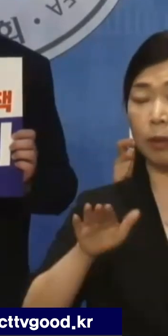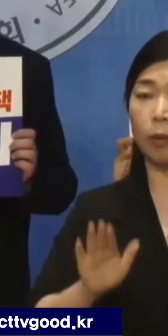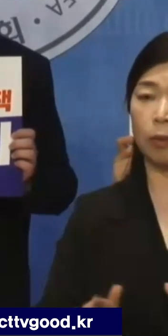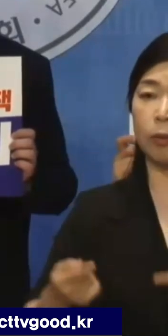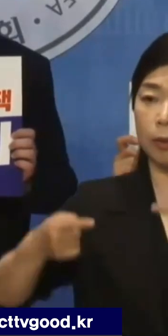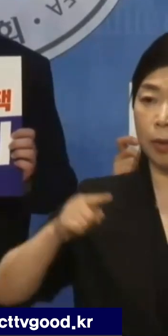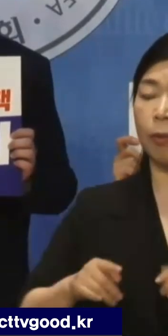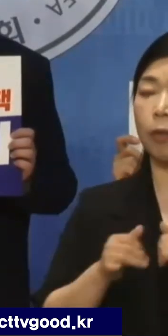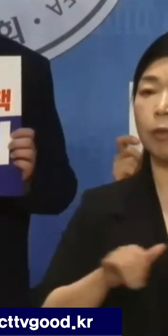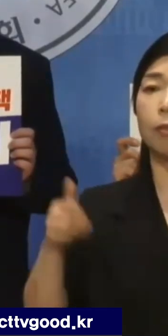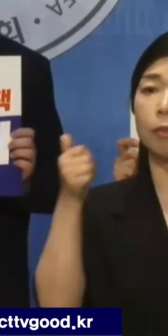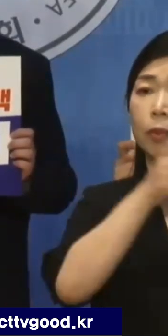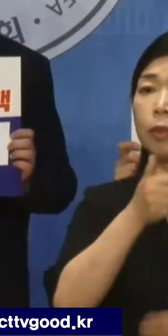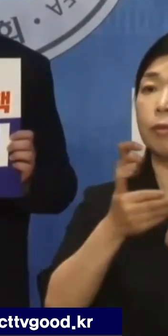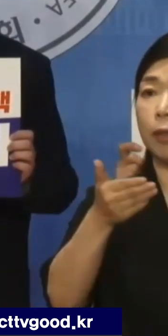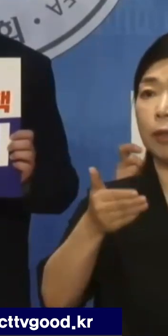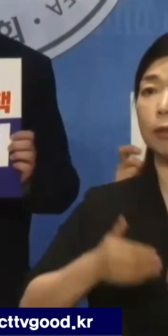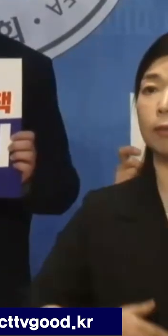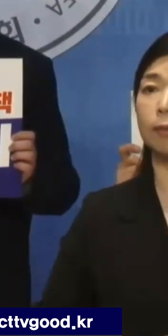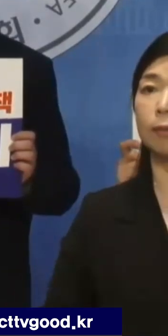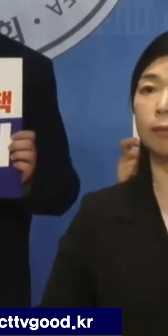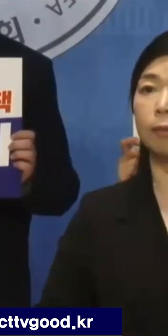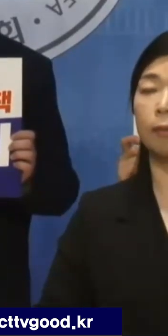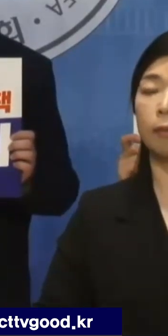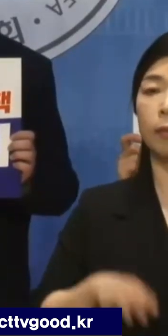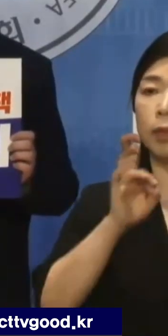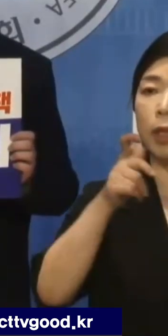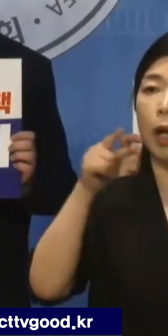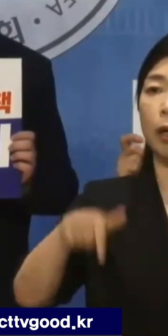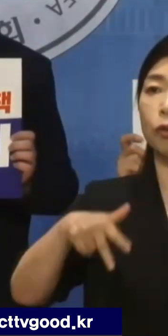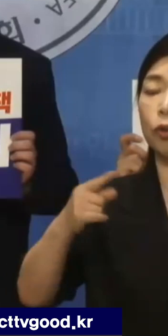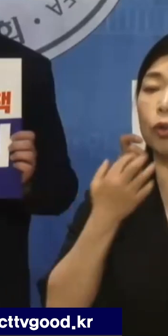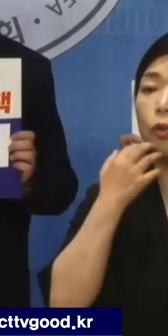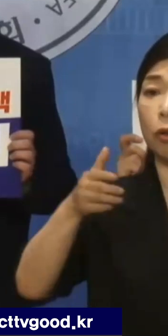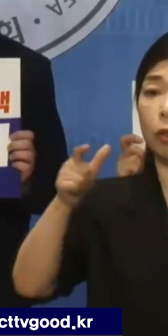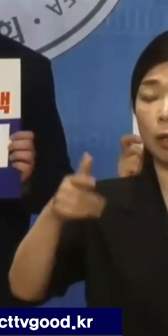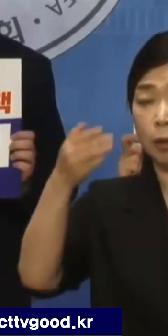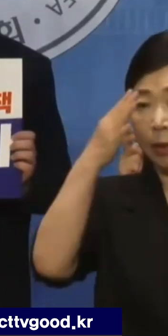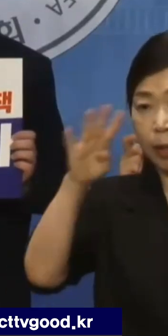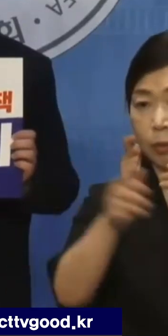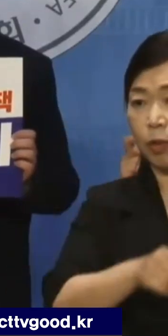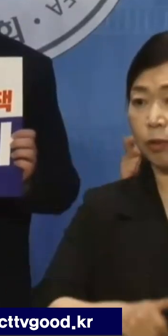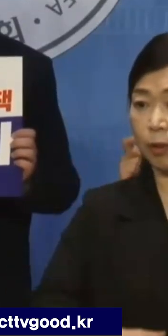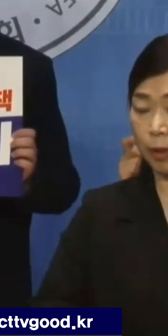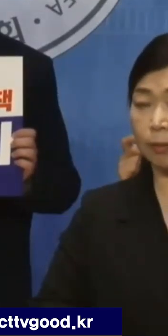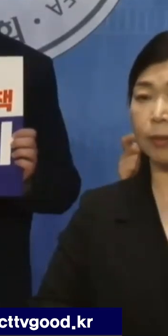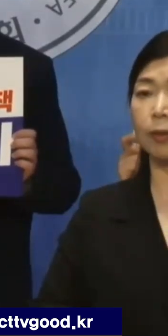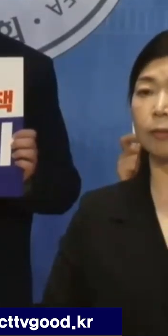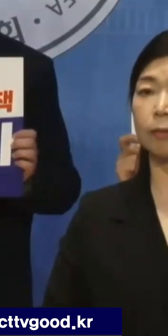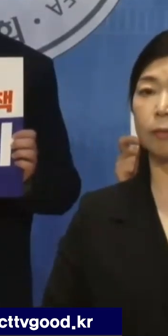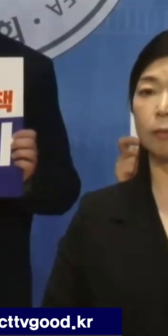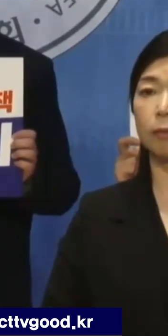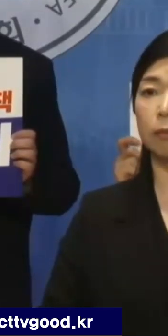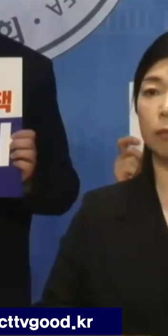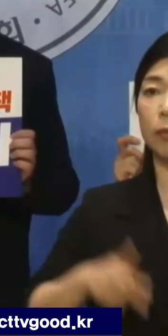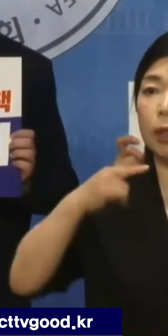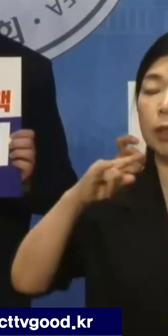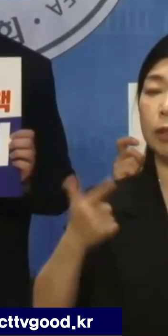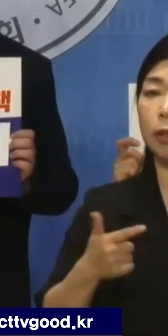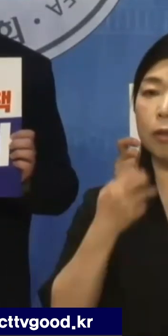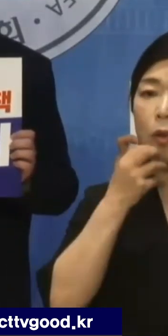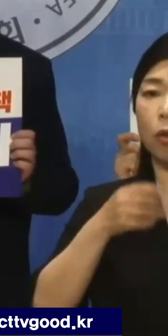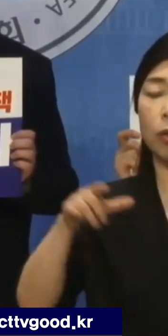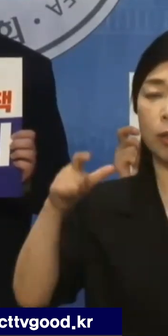오늘 참석하신 분들을 소개하겠습니다. 이학준 서울시당 대학생위원장 참석하셨고요.